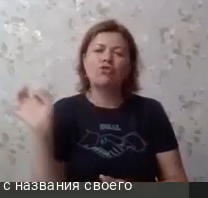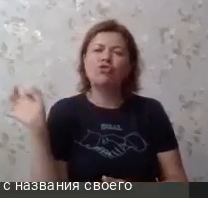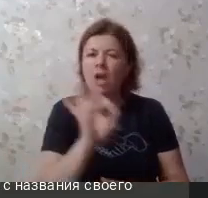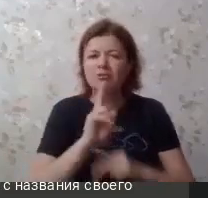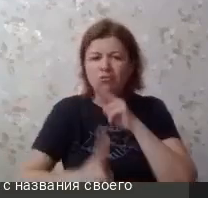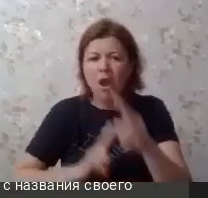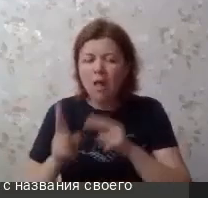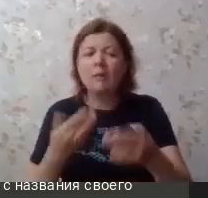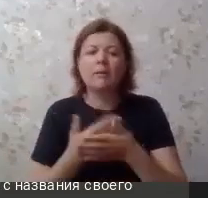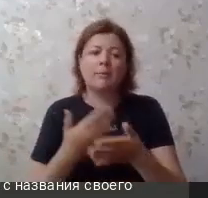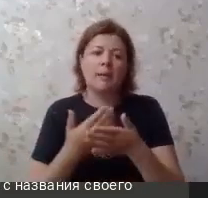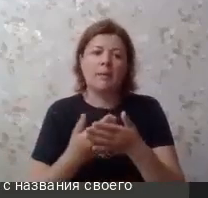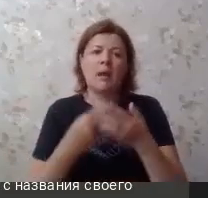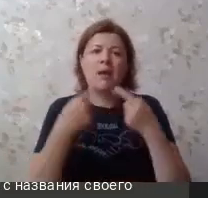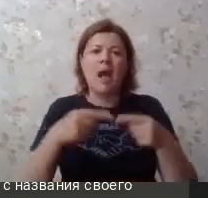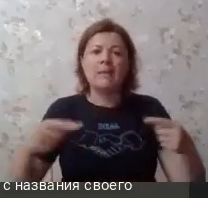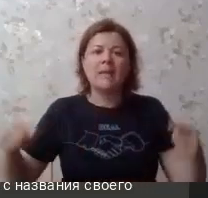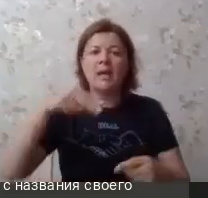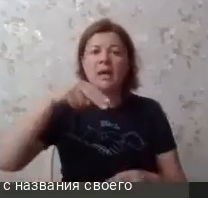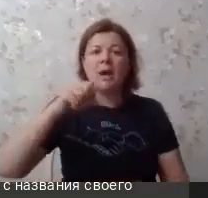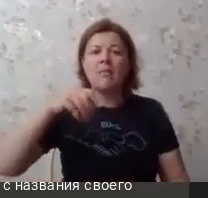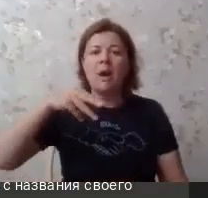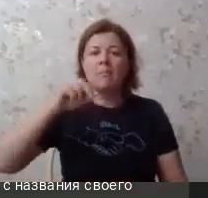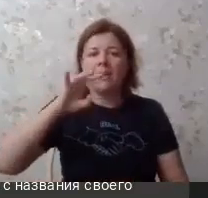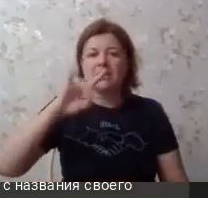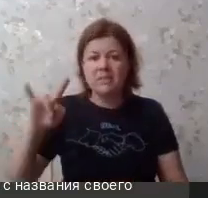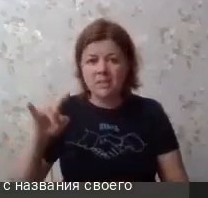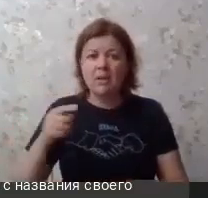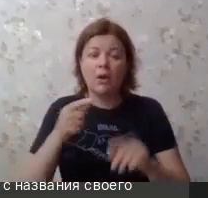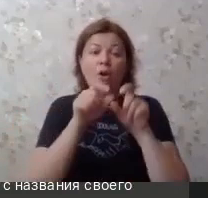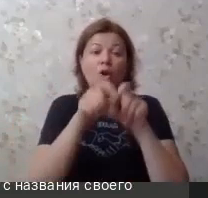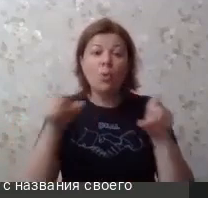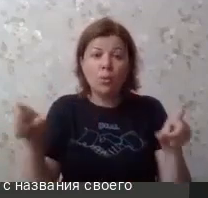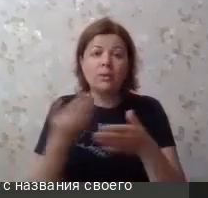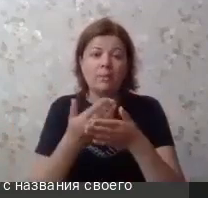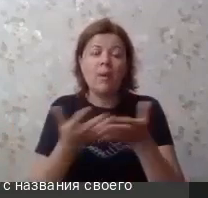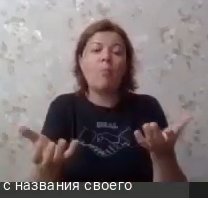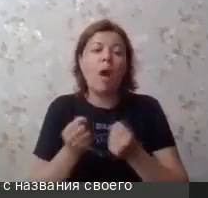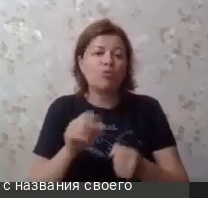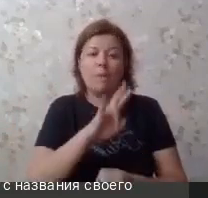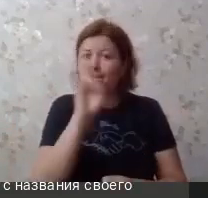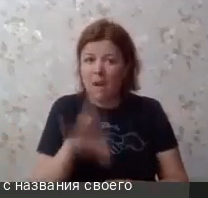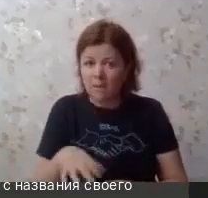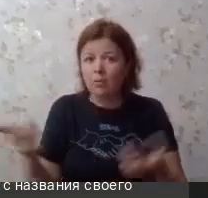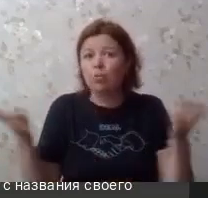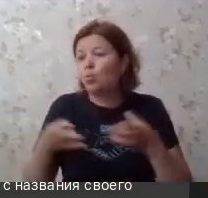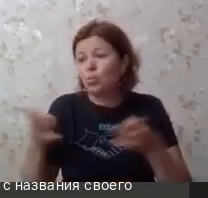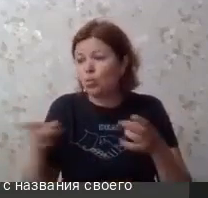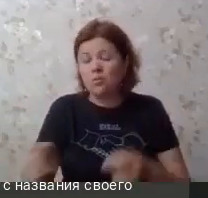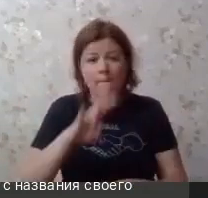– это всякого рода памперсы, да, которые люди, с одной стороны, получают постоянно, они нуждаются в них постоянно,